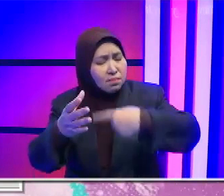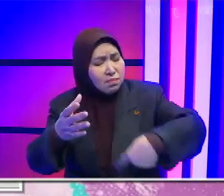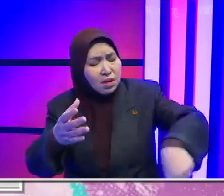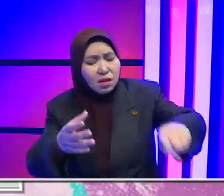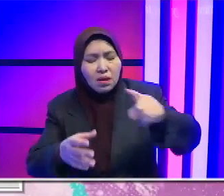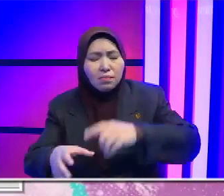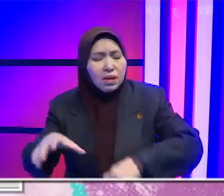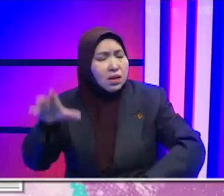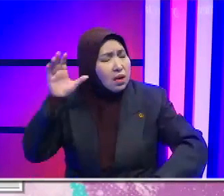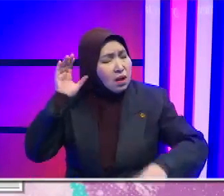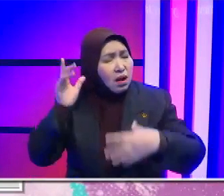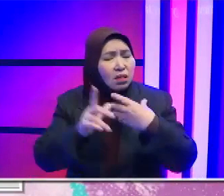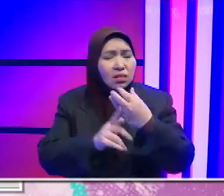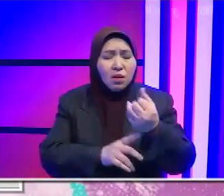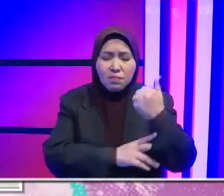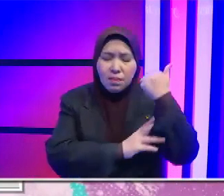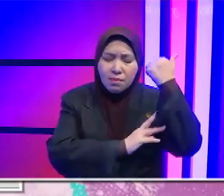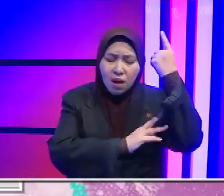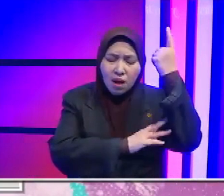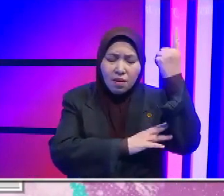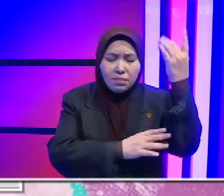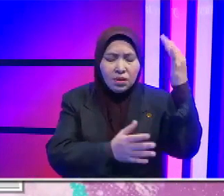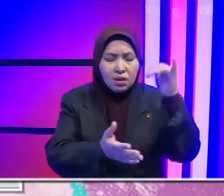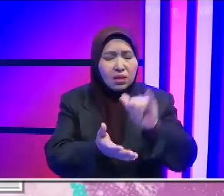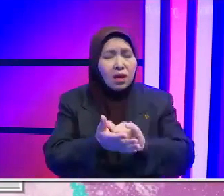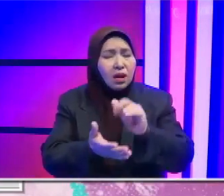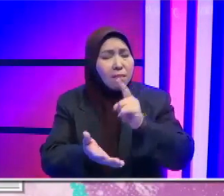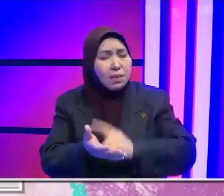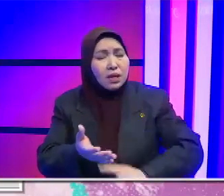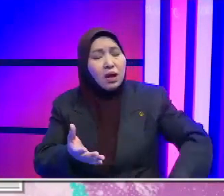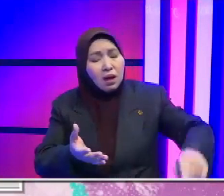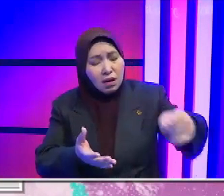أكثرهم يسمعون أو